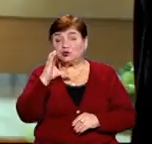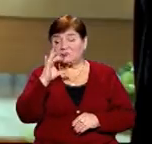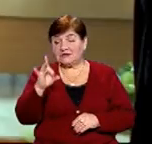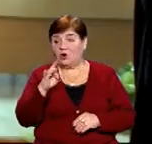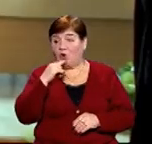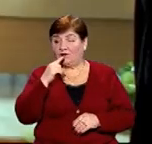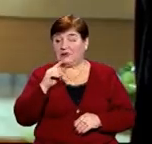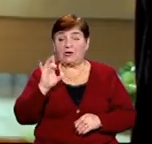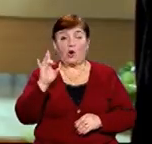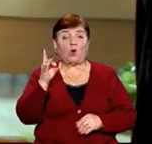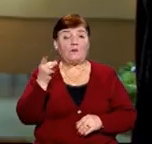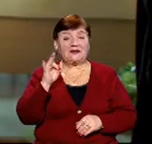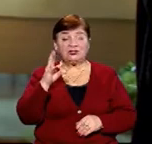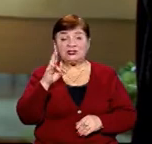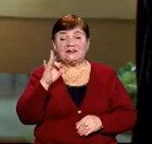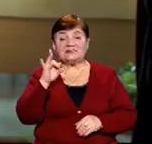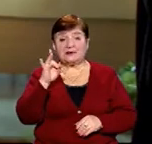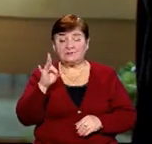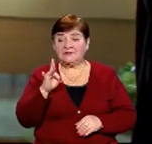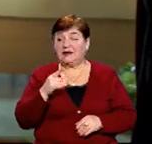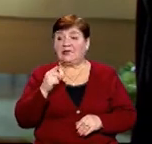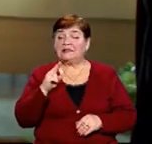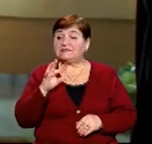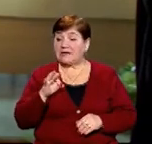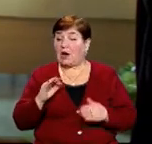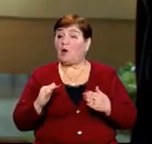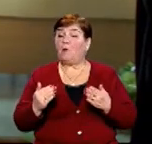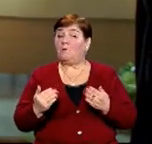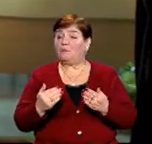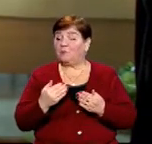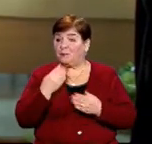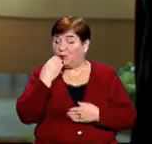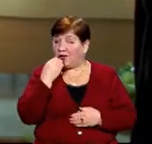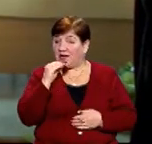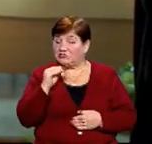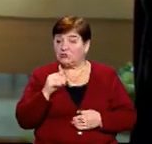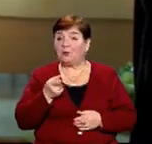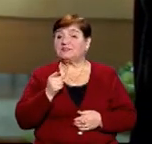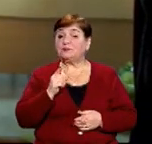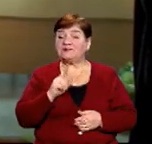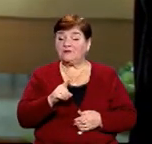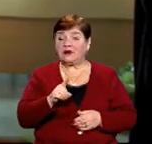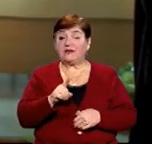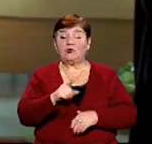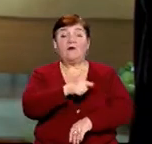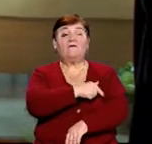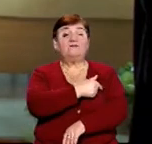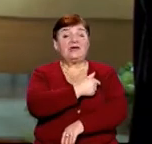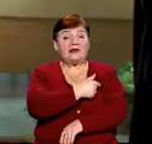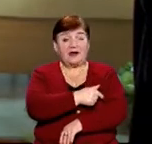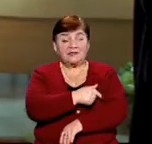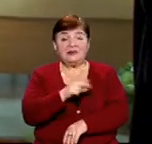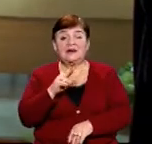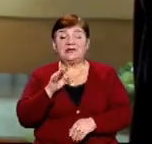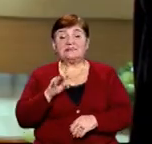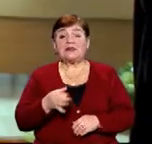комунального підприємства Роман Шніцер. Це проект покращення неонатологічної допомоги безпосередньо в нас лікарні, враховуючи, що це